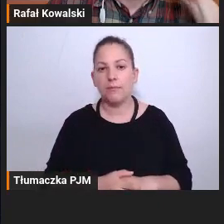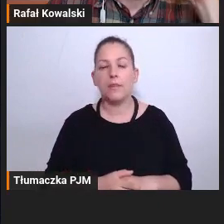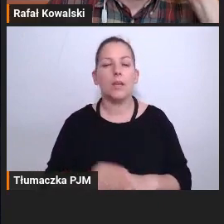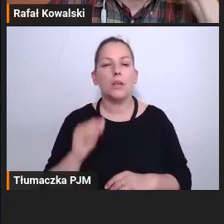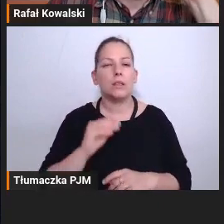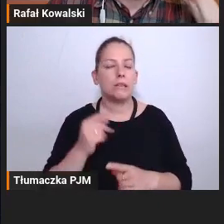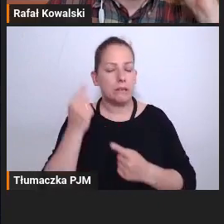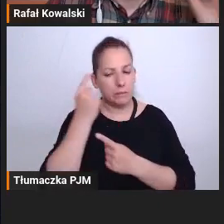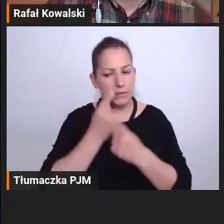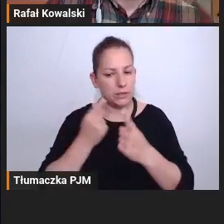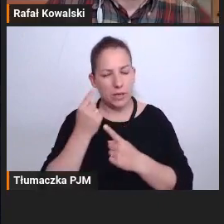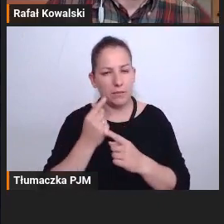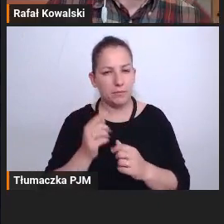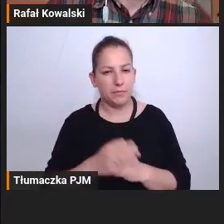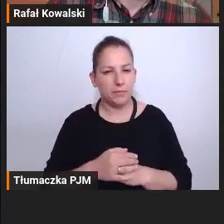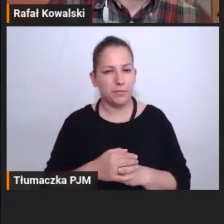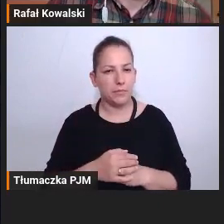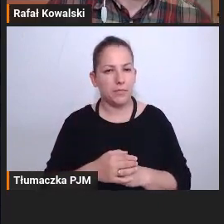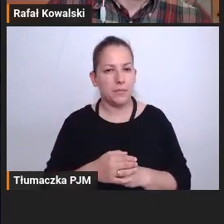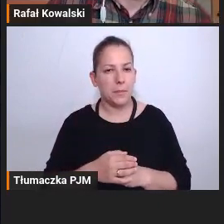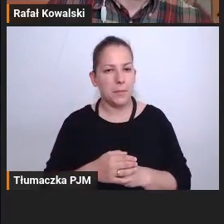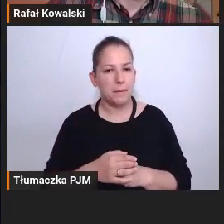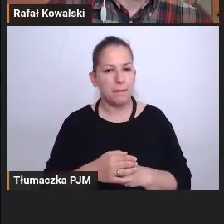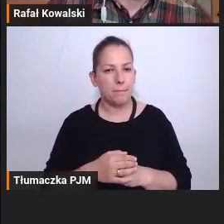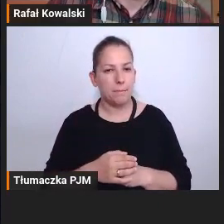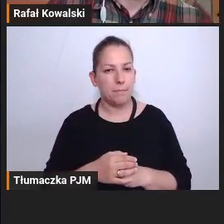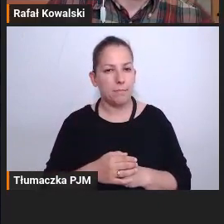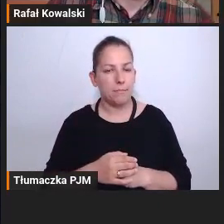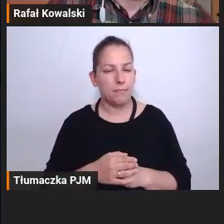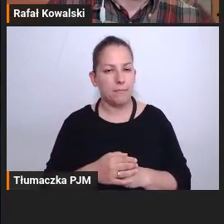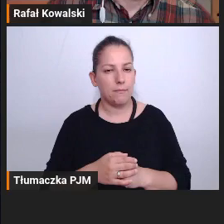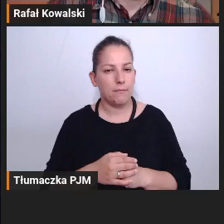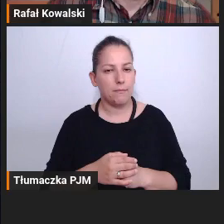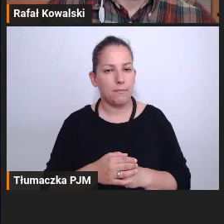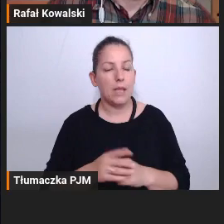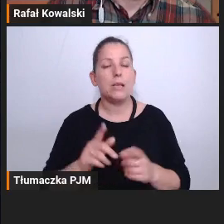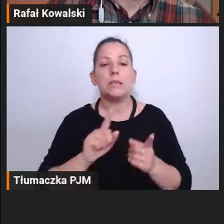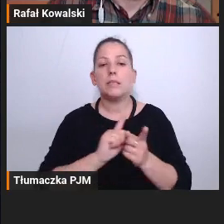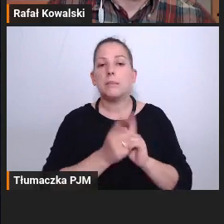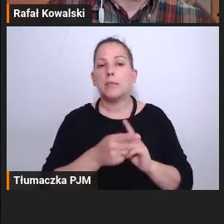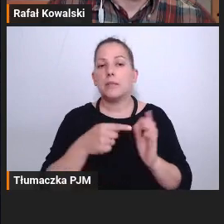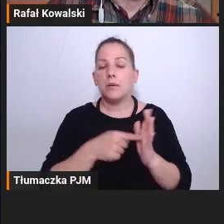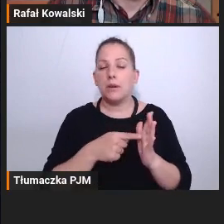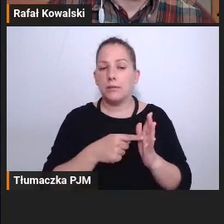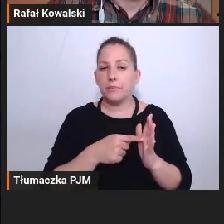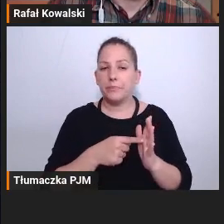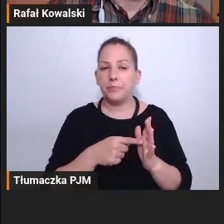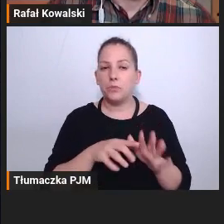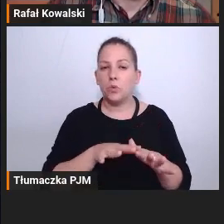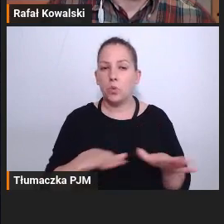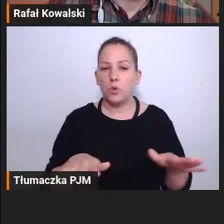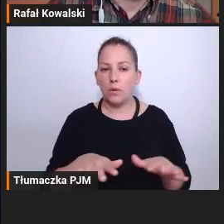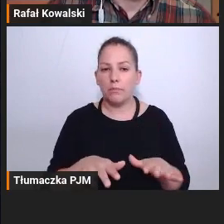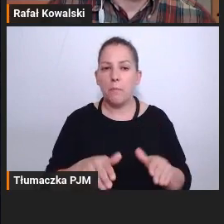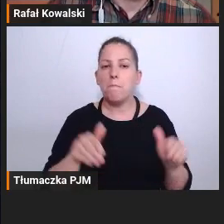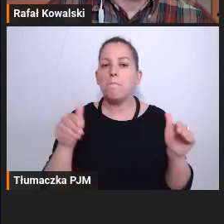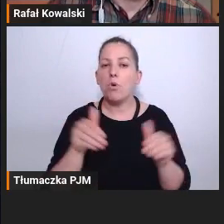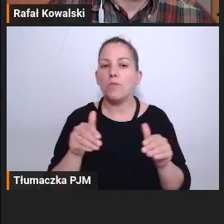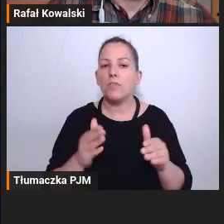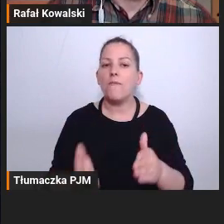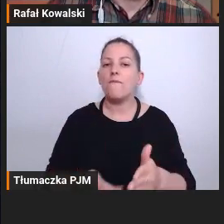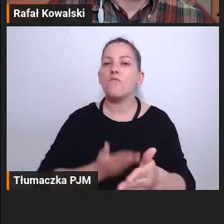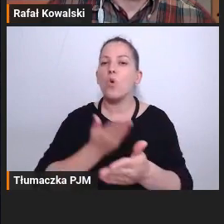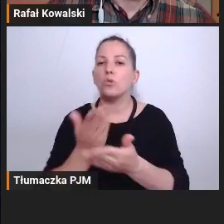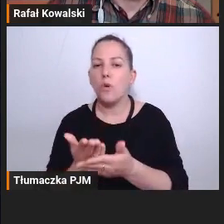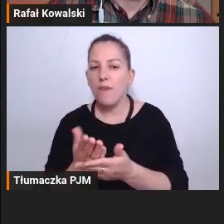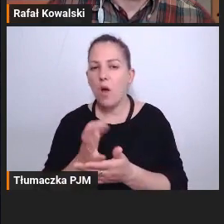myślę, teraz my będziemy mówić o tym, że sporo tak naprawdę nam się zmieniło właśnie w kwestiach możliwości wnioskowania